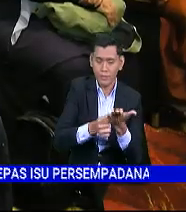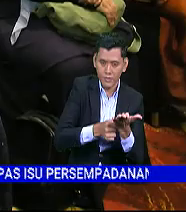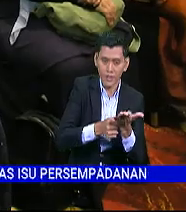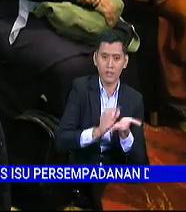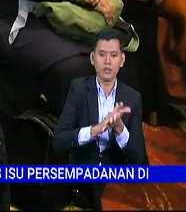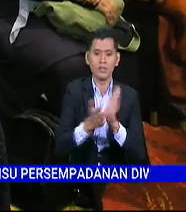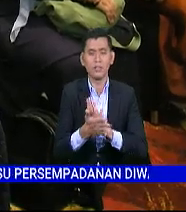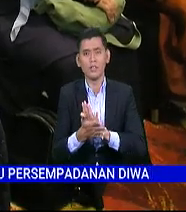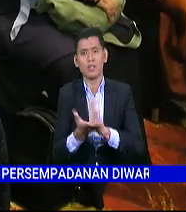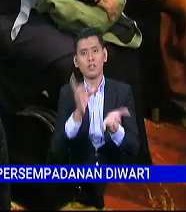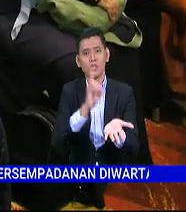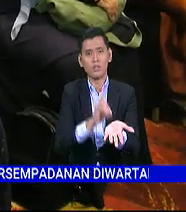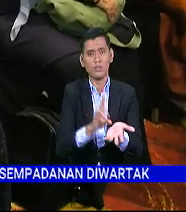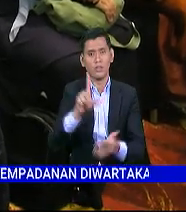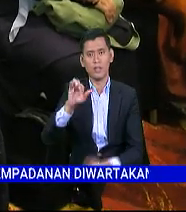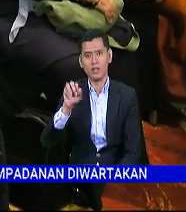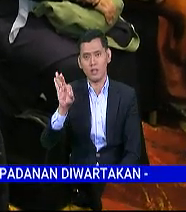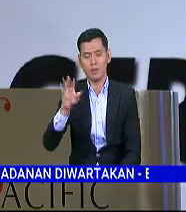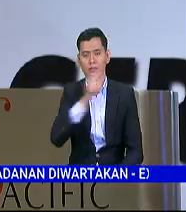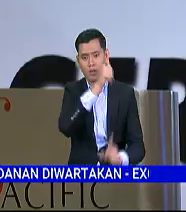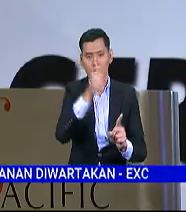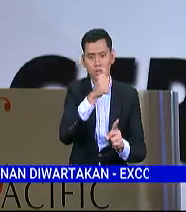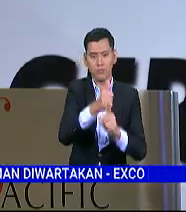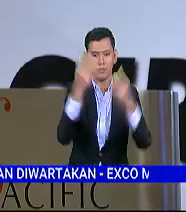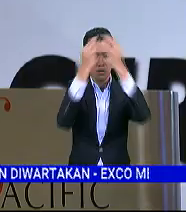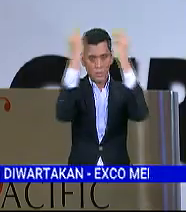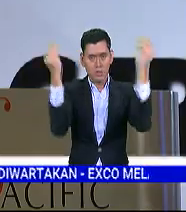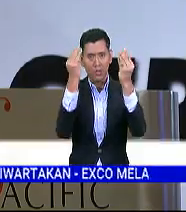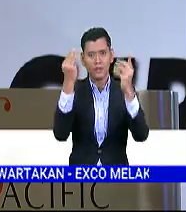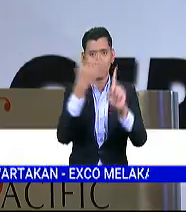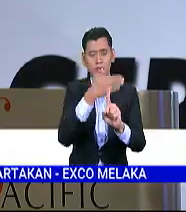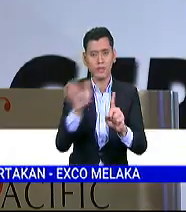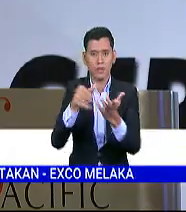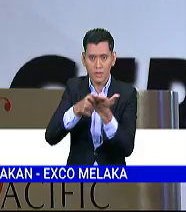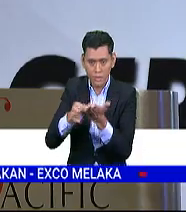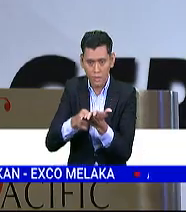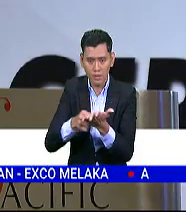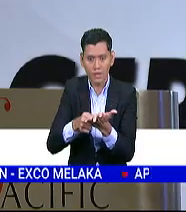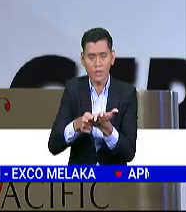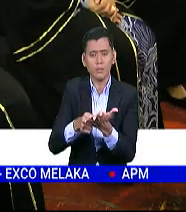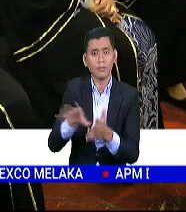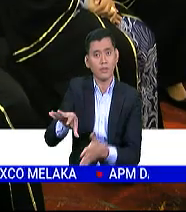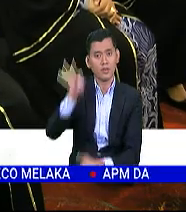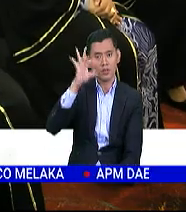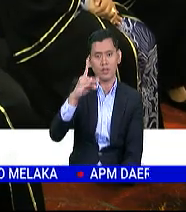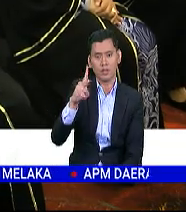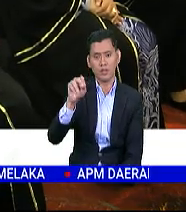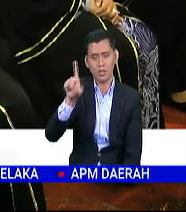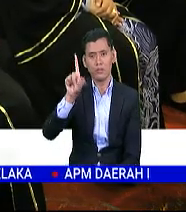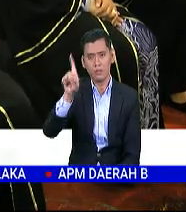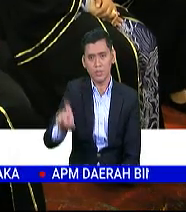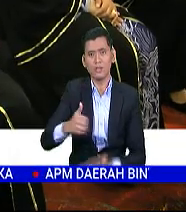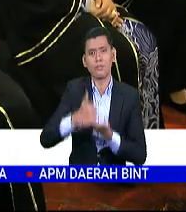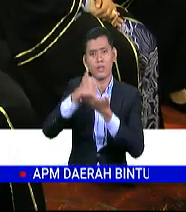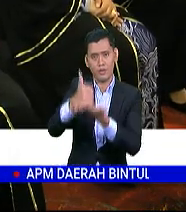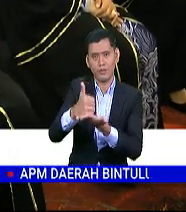itu, Datuk Dr. Abdul Latif mengarahkan Majlis Penyalahgunaan Dadah Malaysia MESSEC supaya mengesan Daniel untuk dibantu.